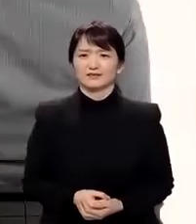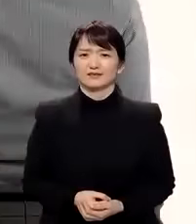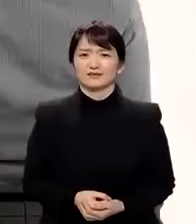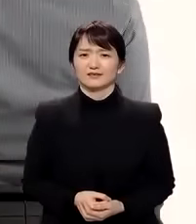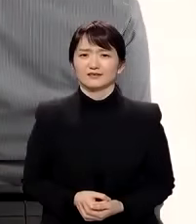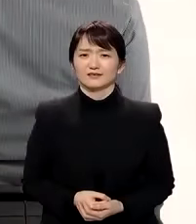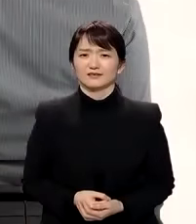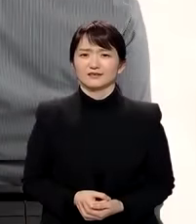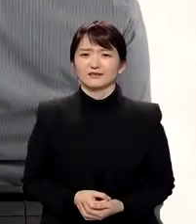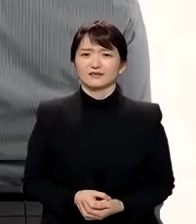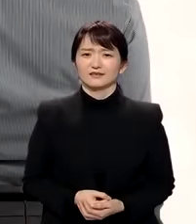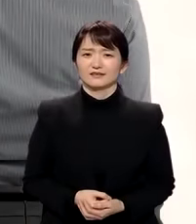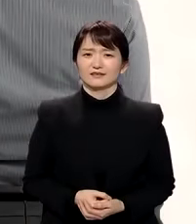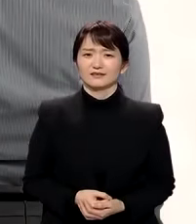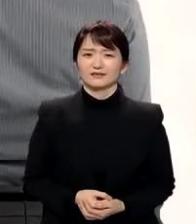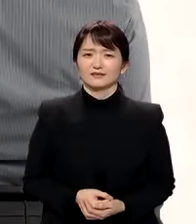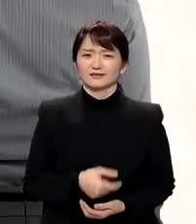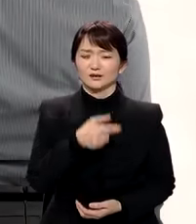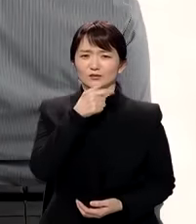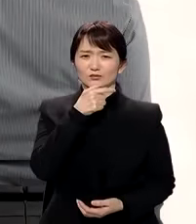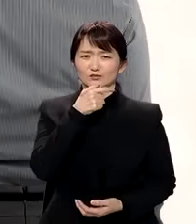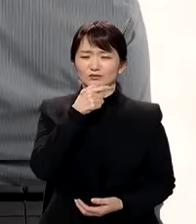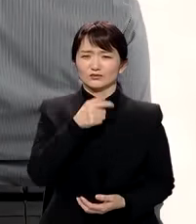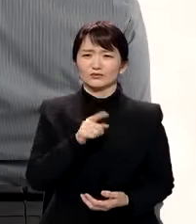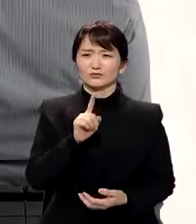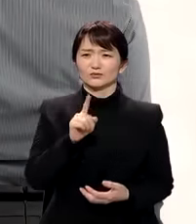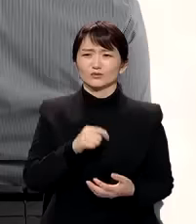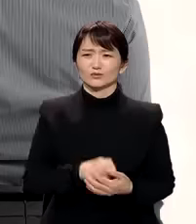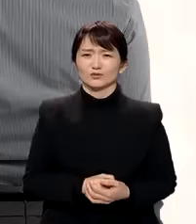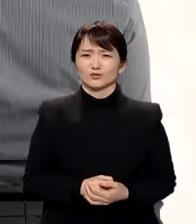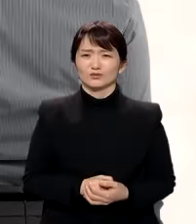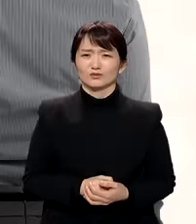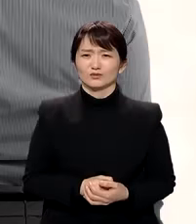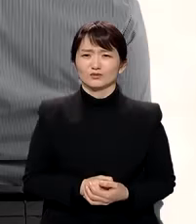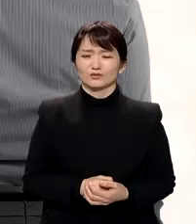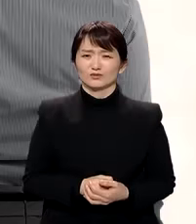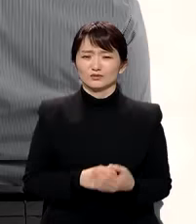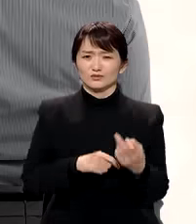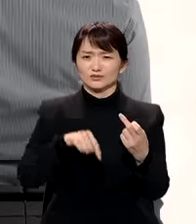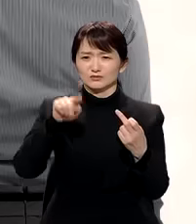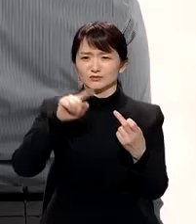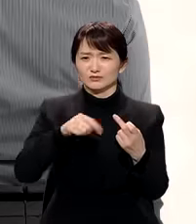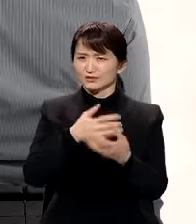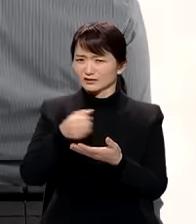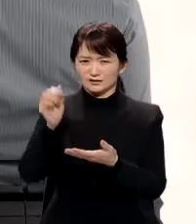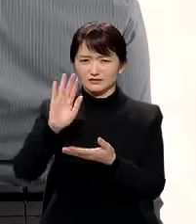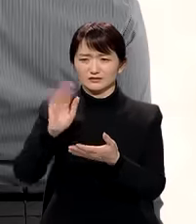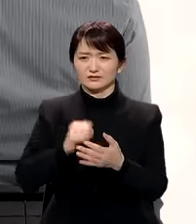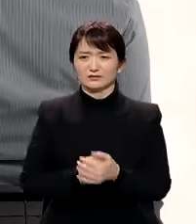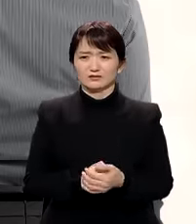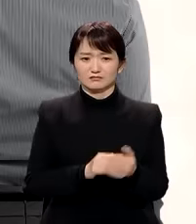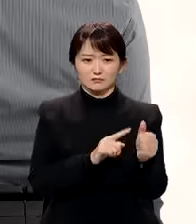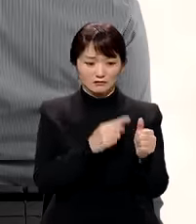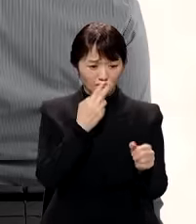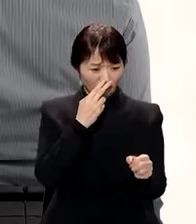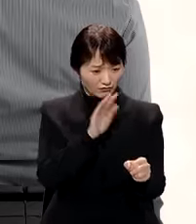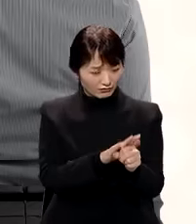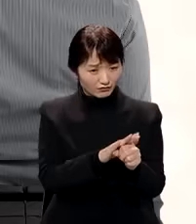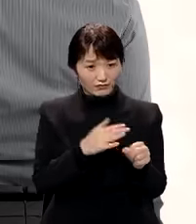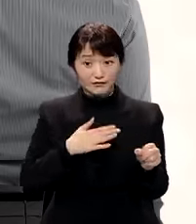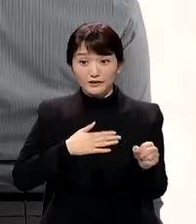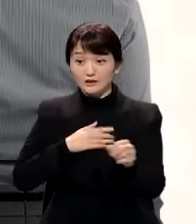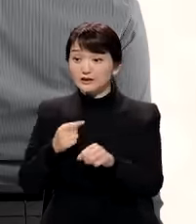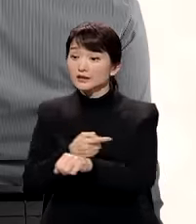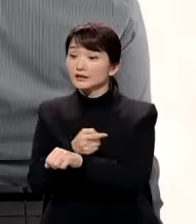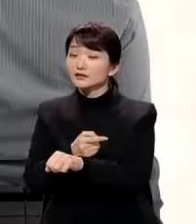갑니까 너무 황당하지아요 이게 생수 한 병도 아니고 그래서 너무 어이가 없어서 아 제가 한시간 뒤에 외출